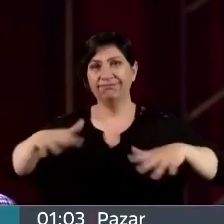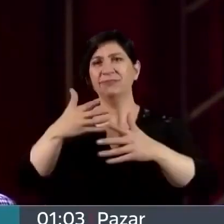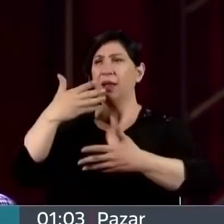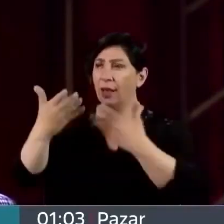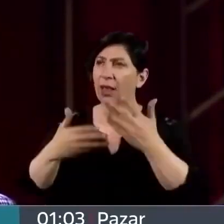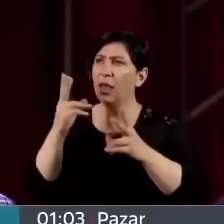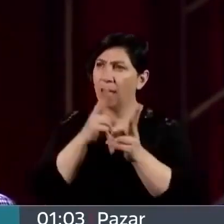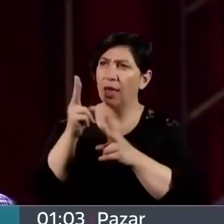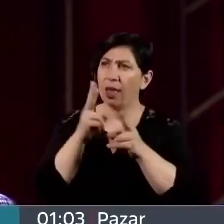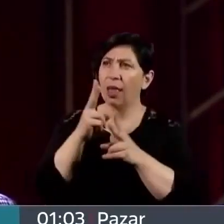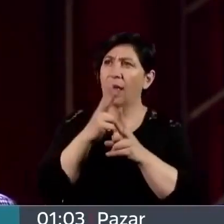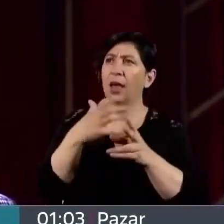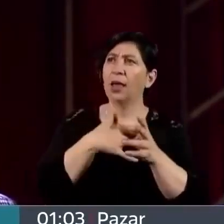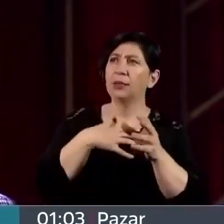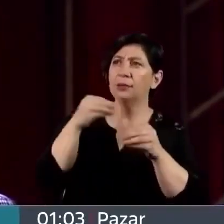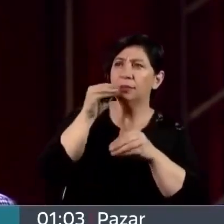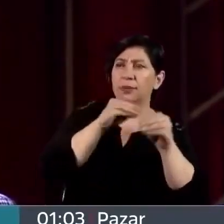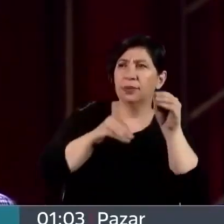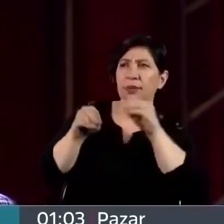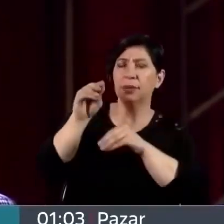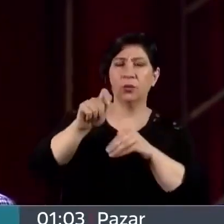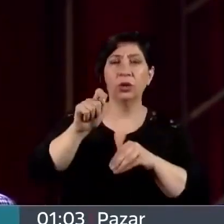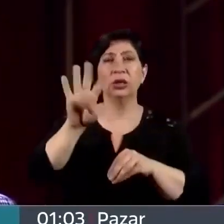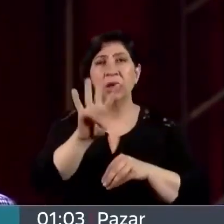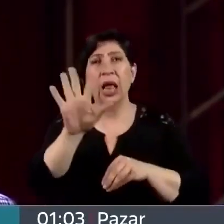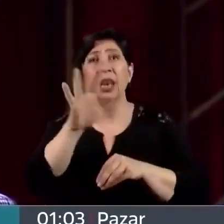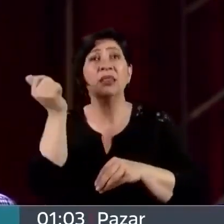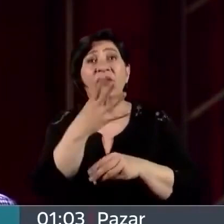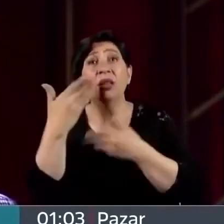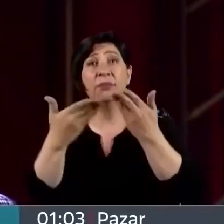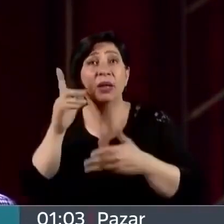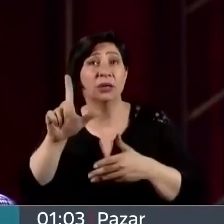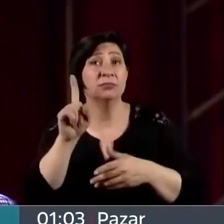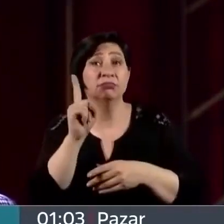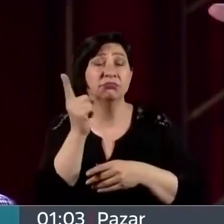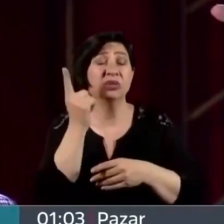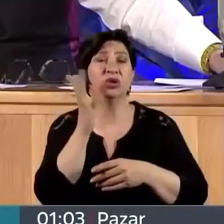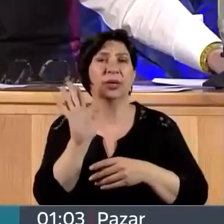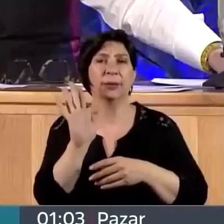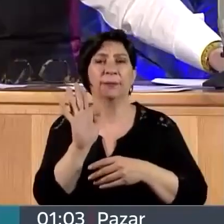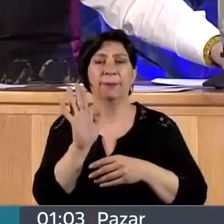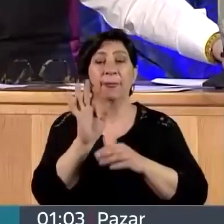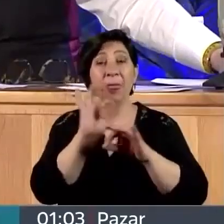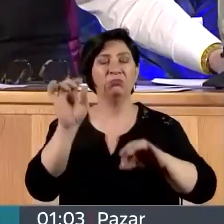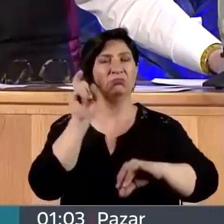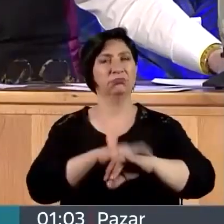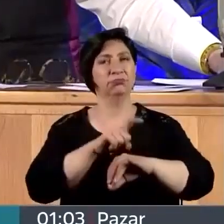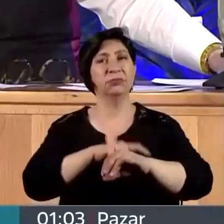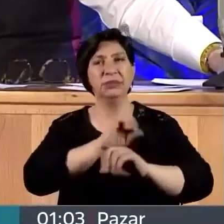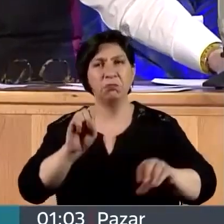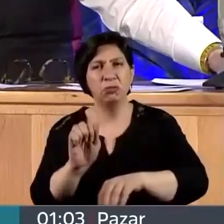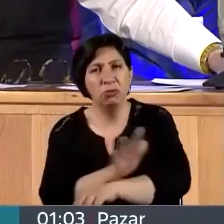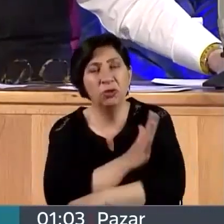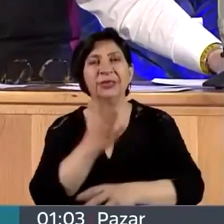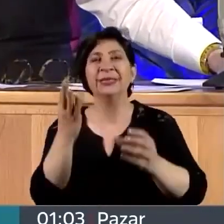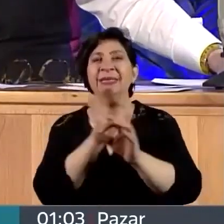göre göre sen onu şekillendiriyorsun. Belki de 40-50 kere anlatmak lazım bir hikayenin oturması için. Tam timing'i Tabii ki. ve tam